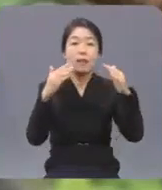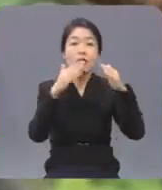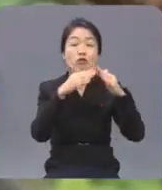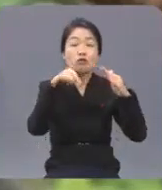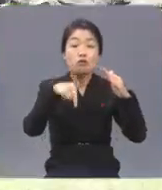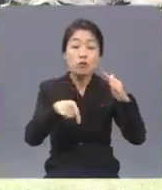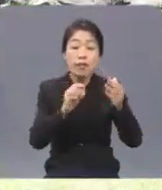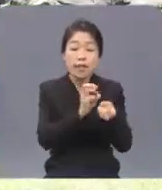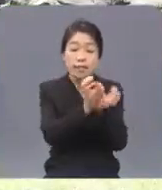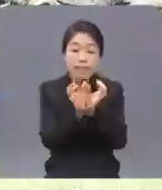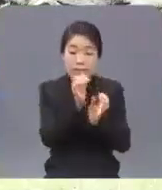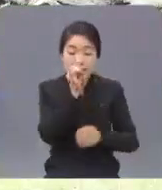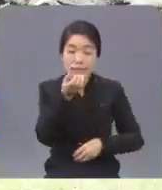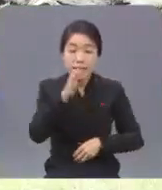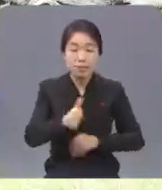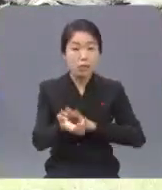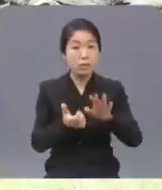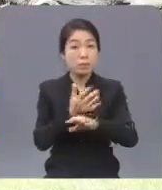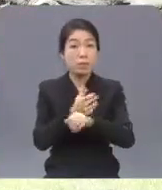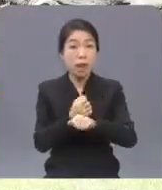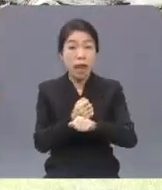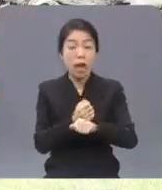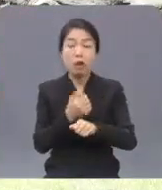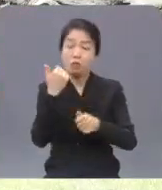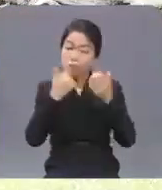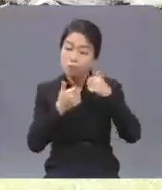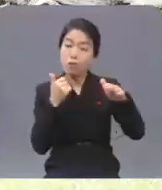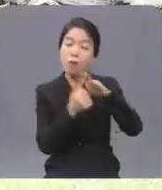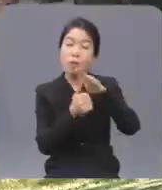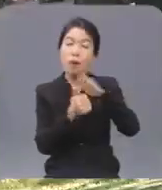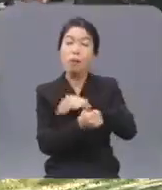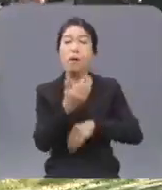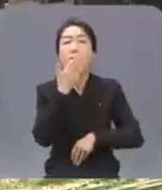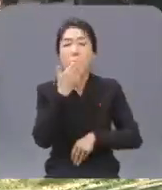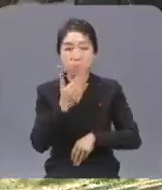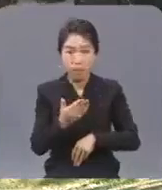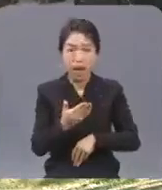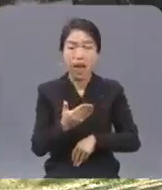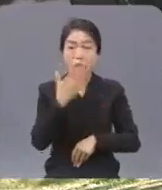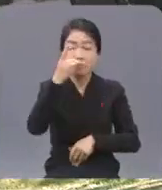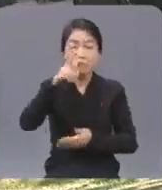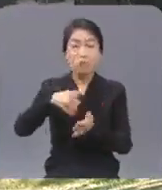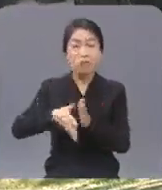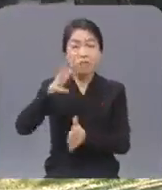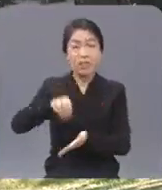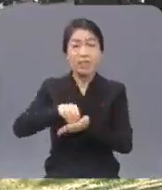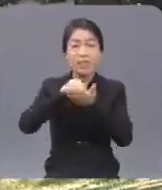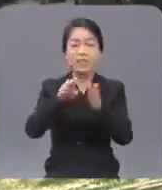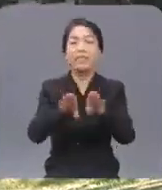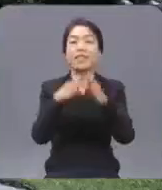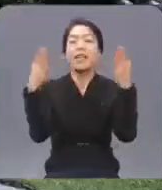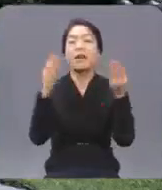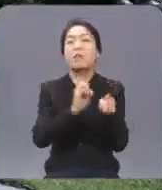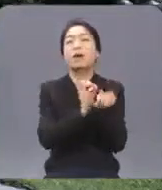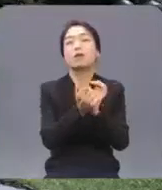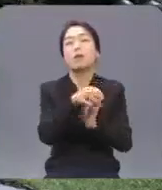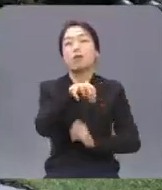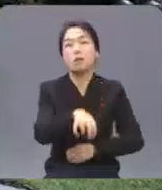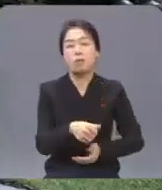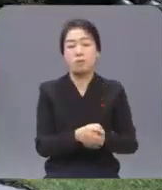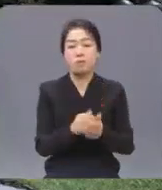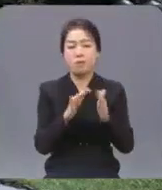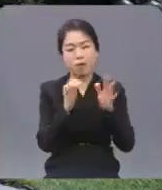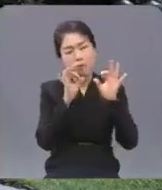딸린 정원이지만 사전 예약만 하면 누구든지 방문할 수 있는 순천시 등록 개방 정원입니다.